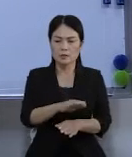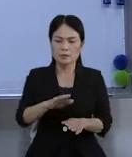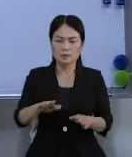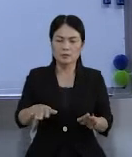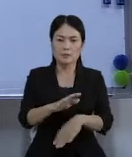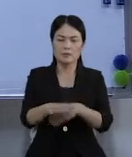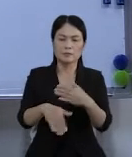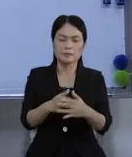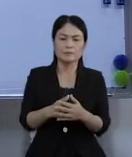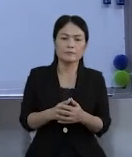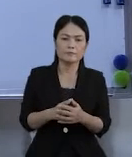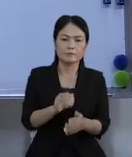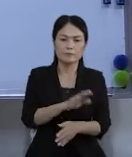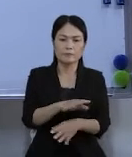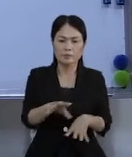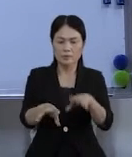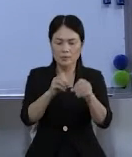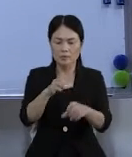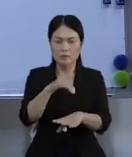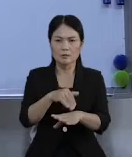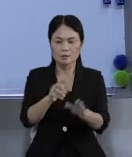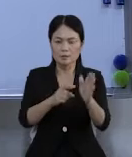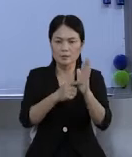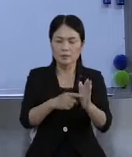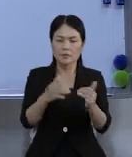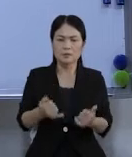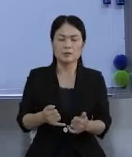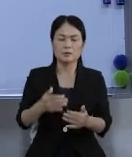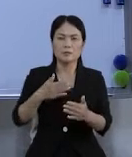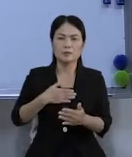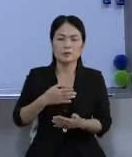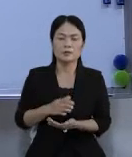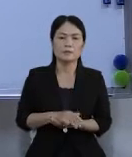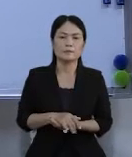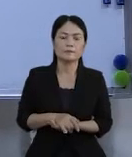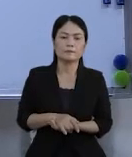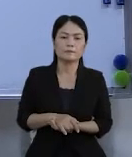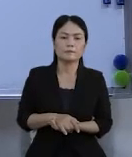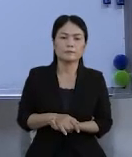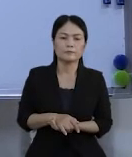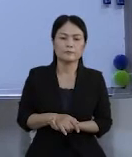nế. Con sắc xa tới lơ ưu tì ho nì chìa mùi nâng nạc rù ná.